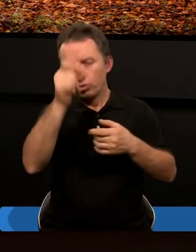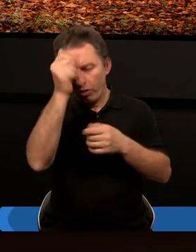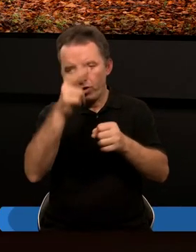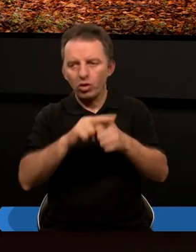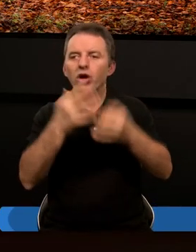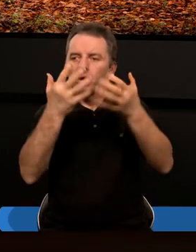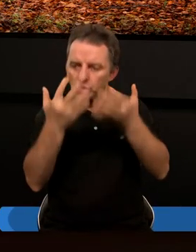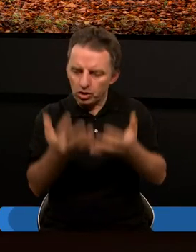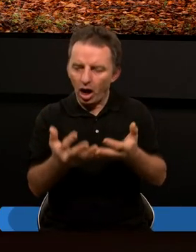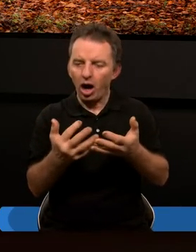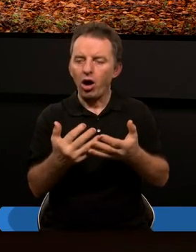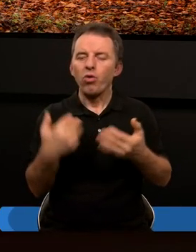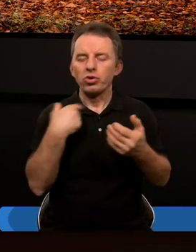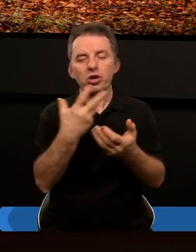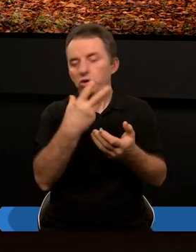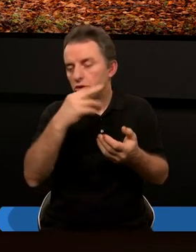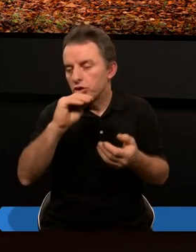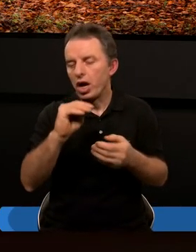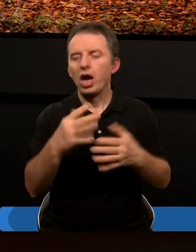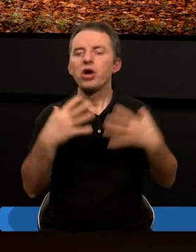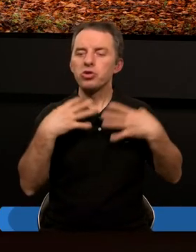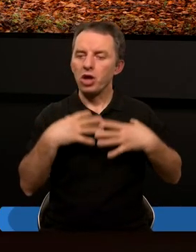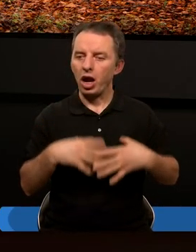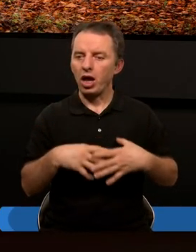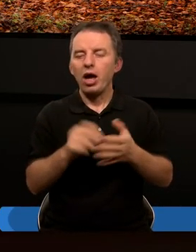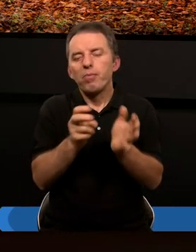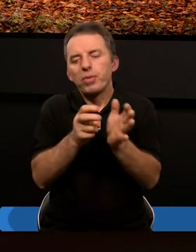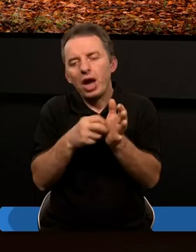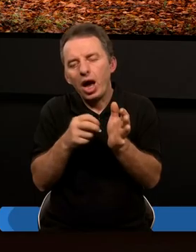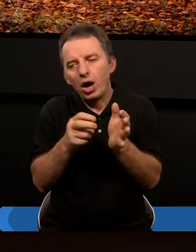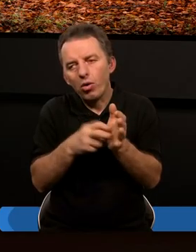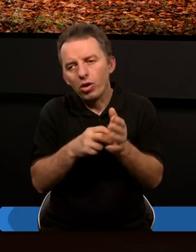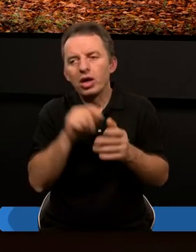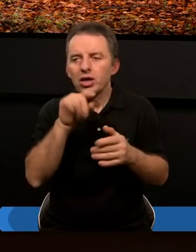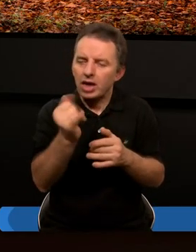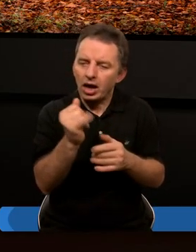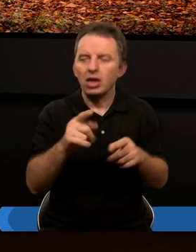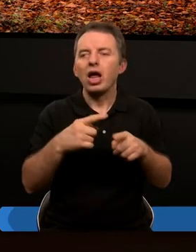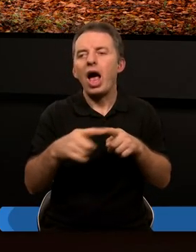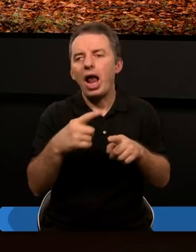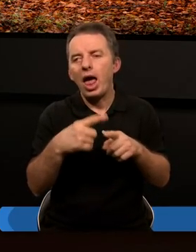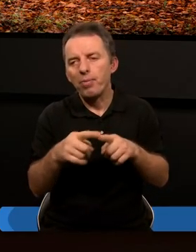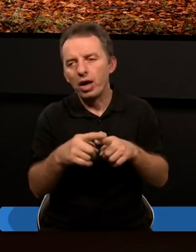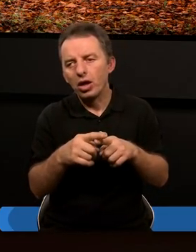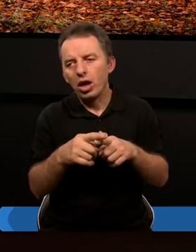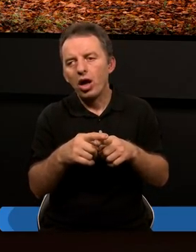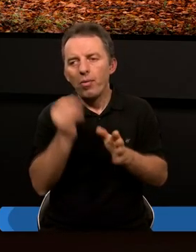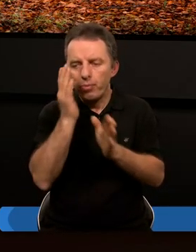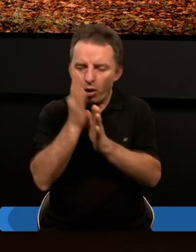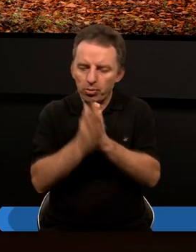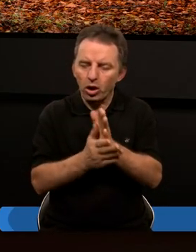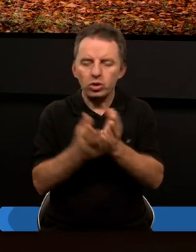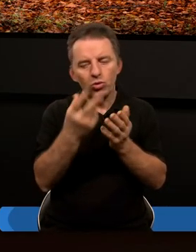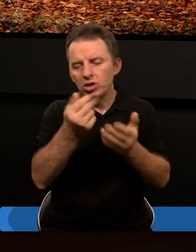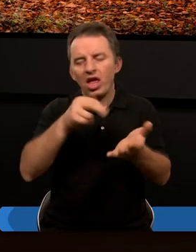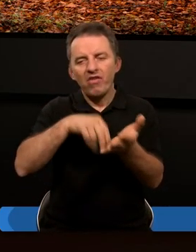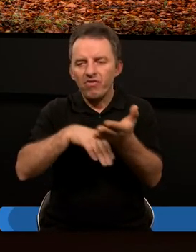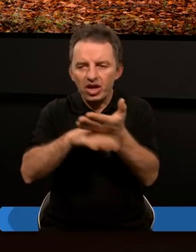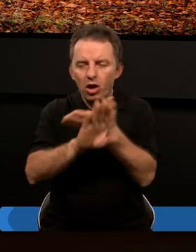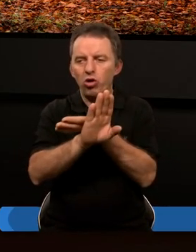chciałby żyć niecieleśnie, ale jeżeli mu brakuje tego szczególnego elementu, to mu to po prostu nie wychodzi.